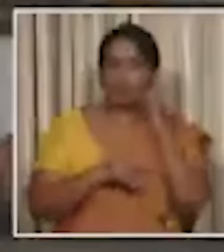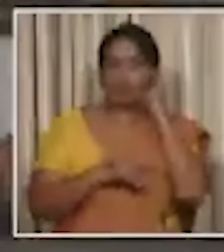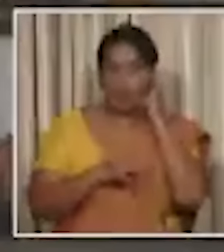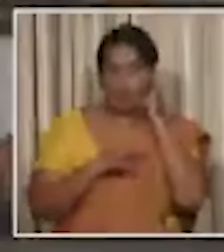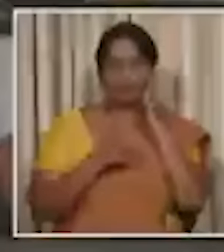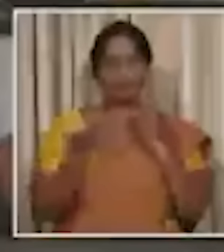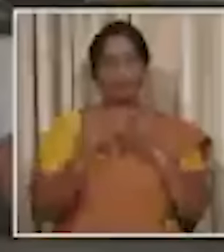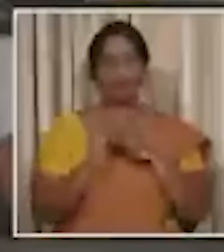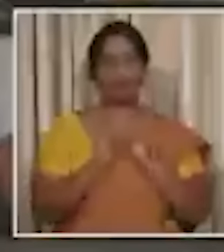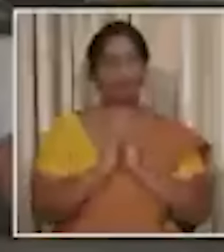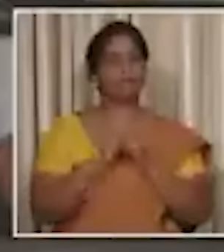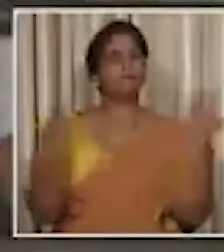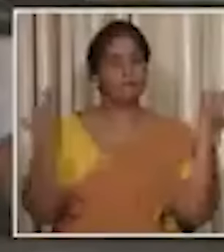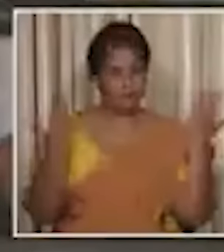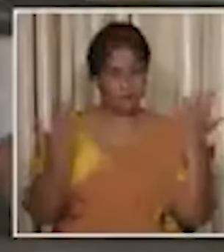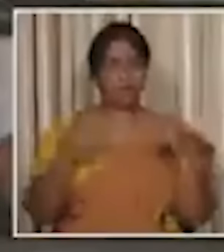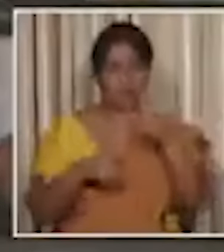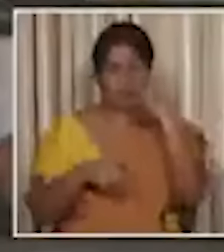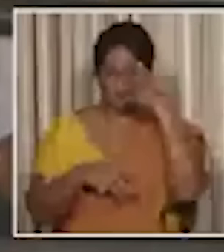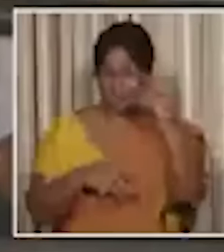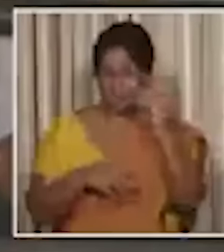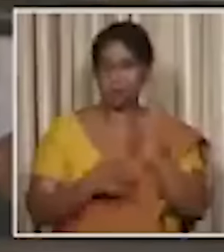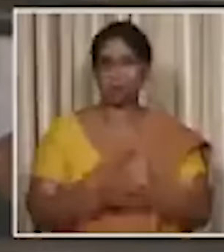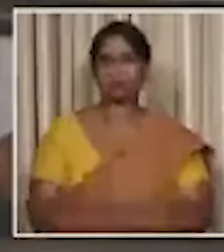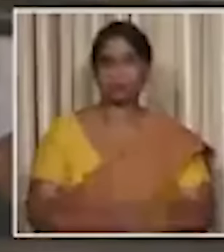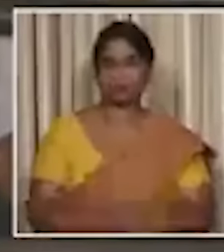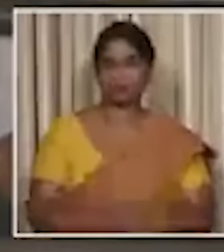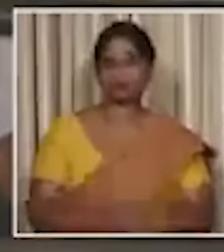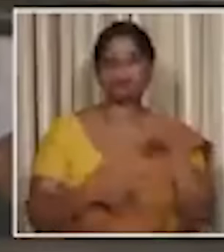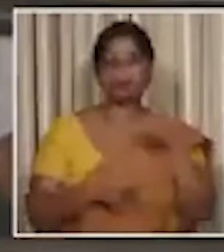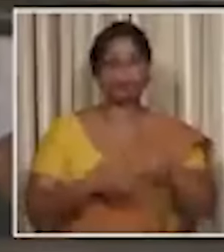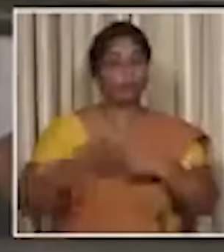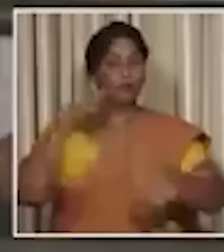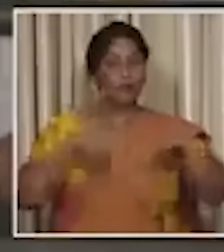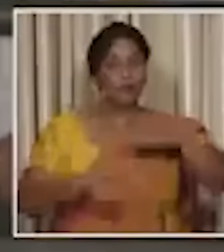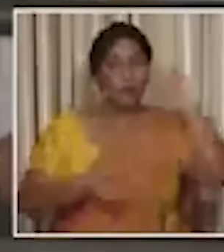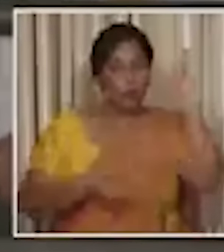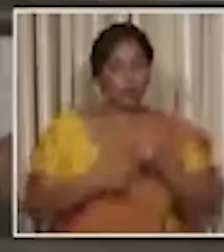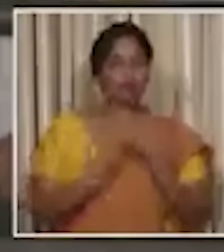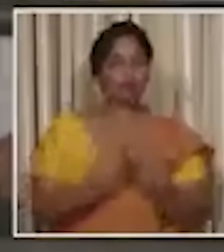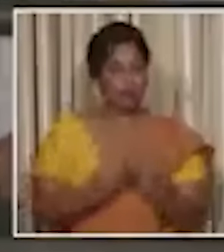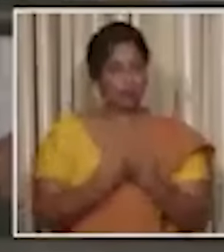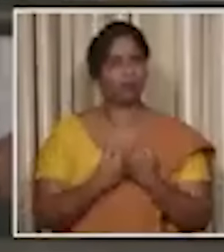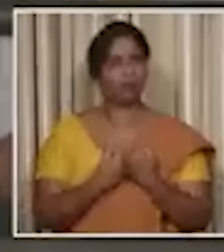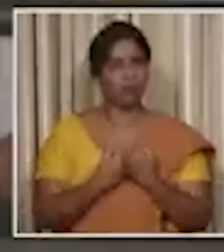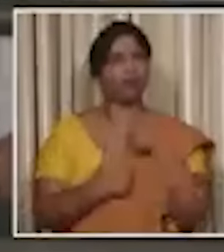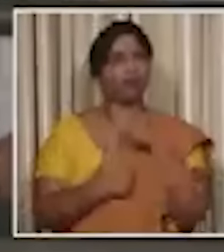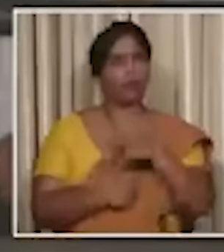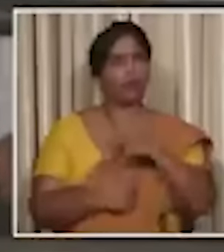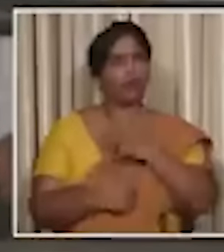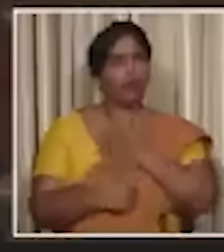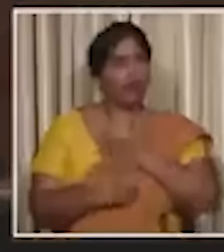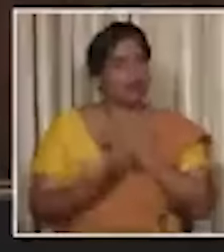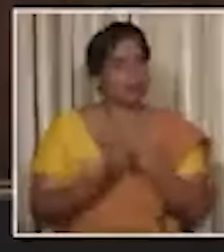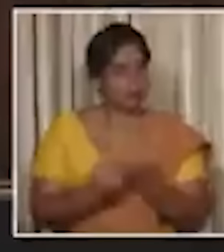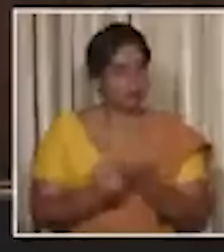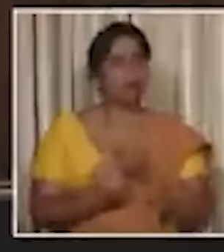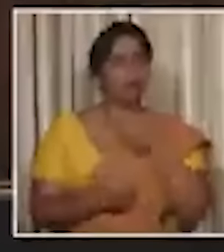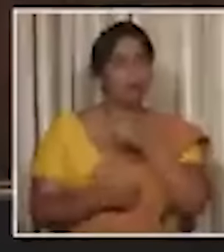உருங்கி தாயகத்வே மபலாபுருத்து ராஜ்யசேவே கிரஹித் யம் அயாபத் சித்திர விசால பிரமாணே